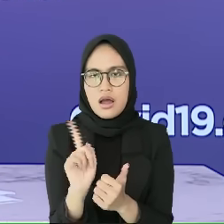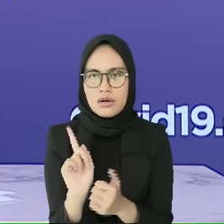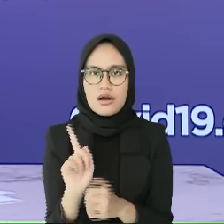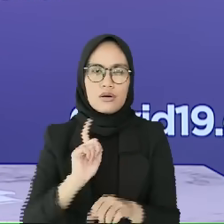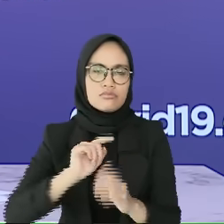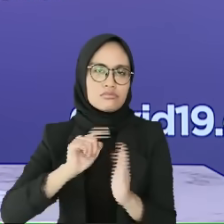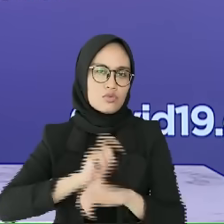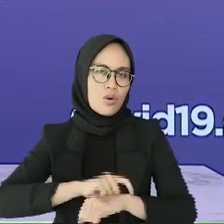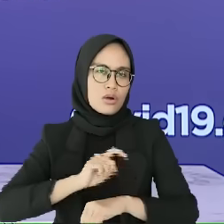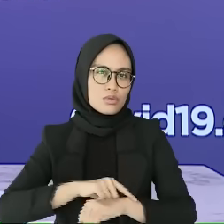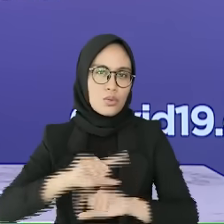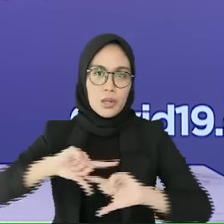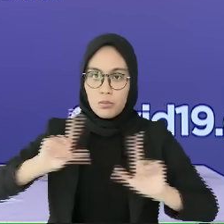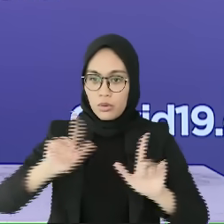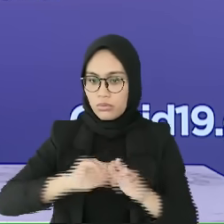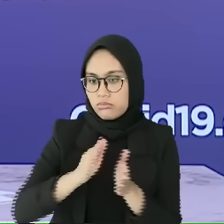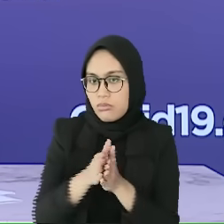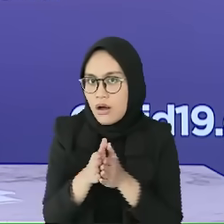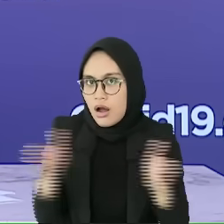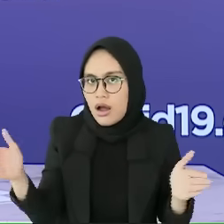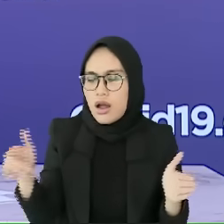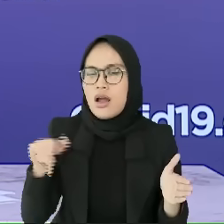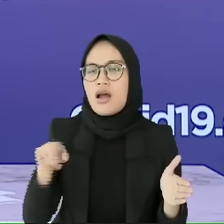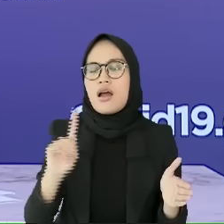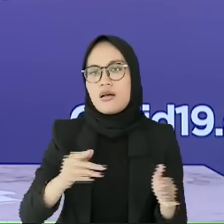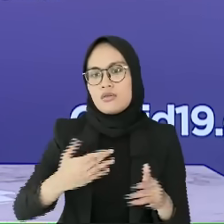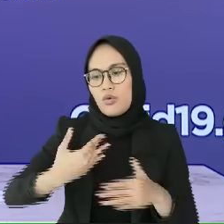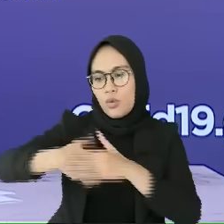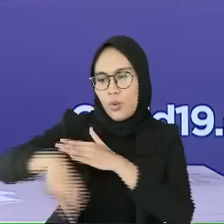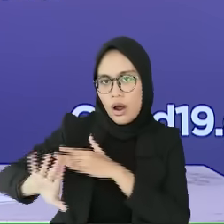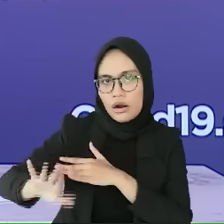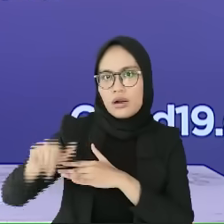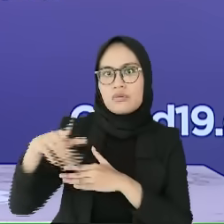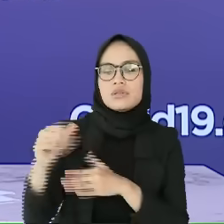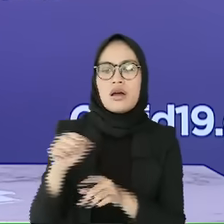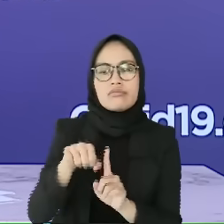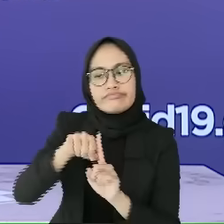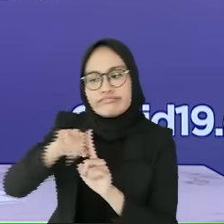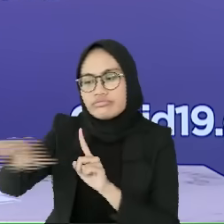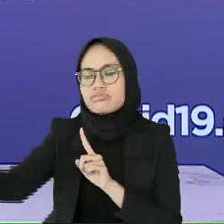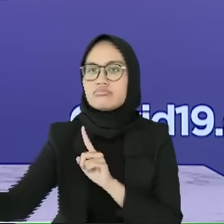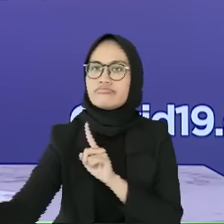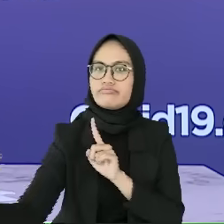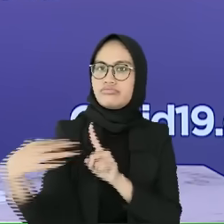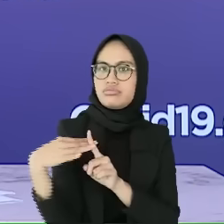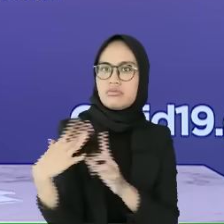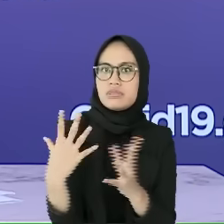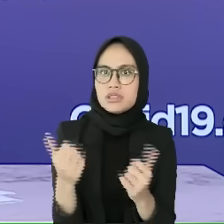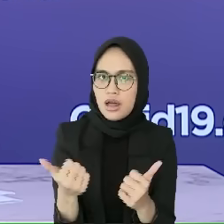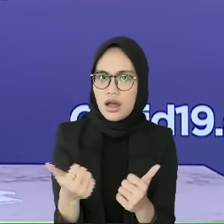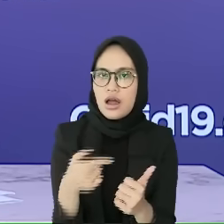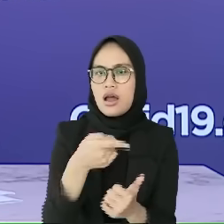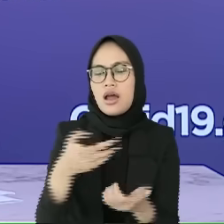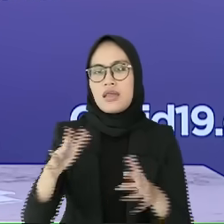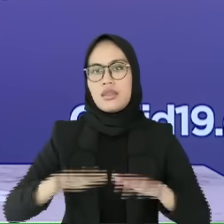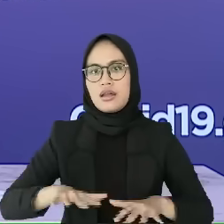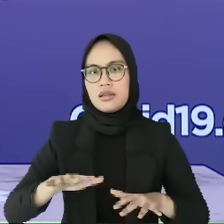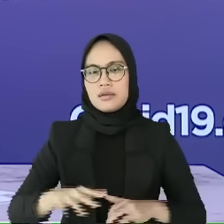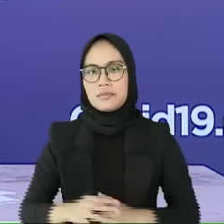sosial ekonomi masyarakat. Mudahnya interaksi manusia dapat digambarkan melalui tingkat